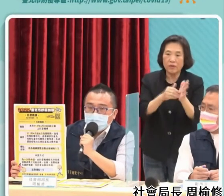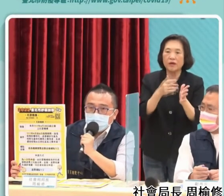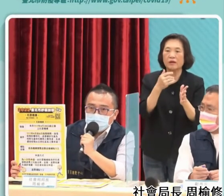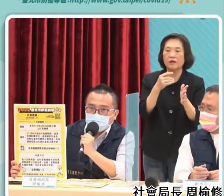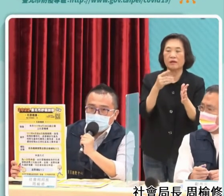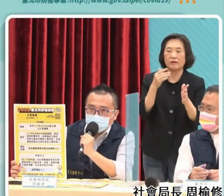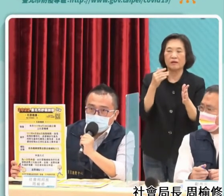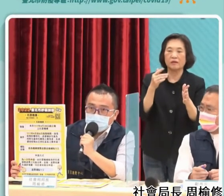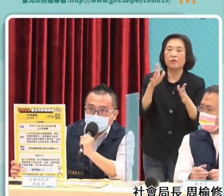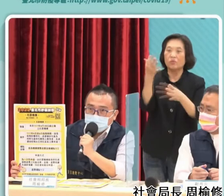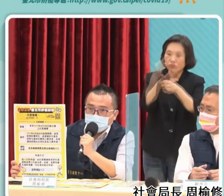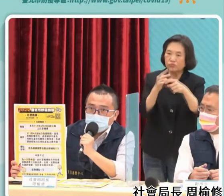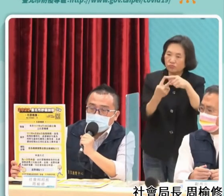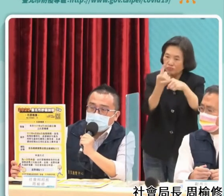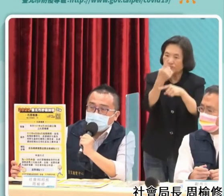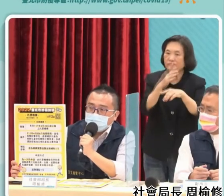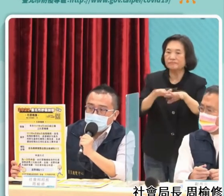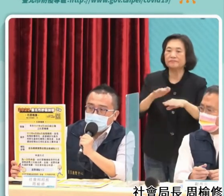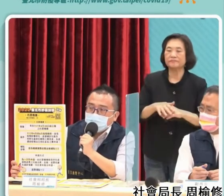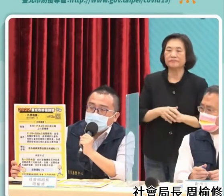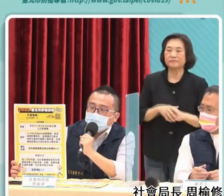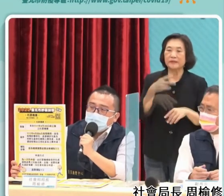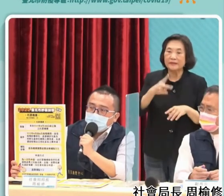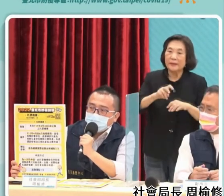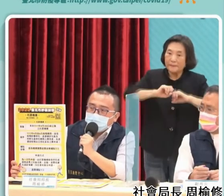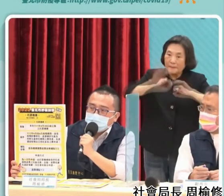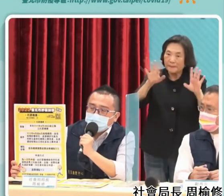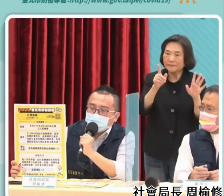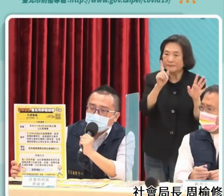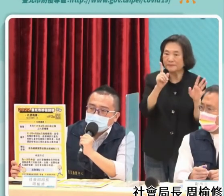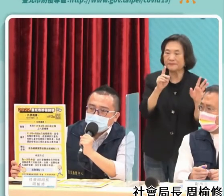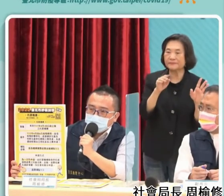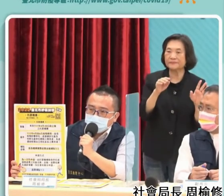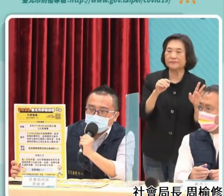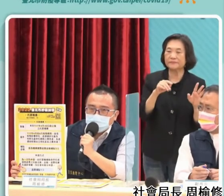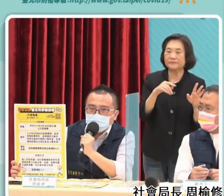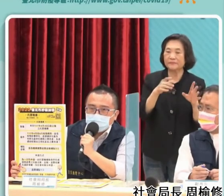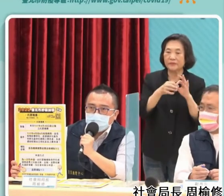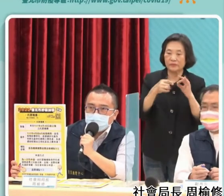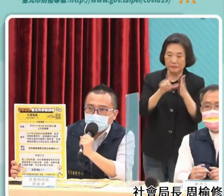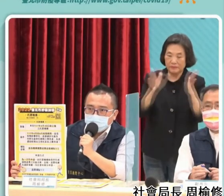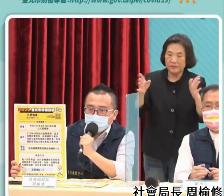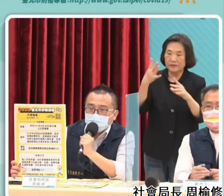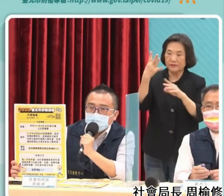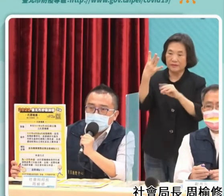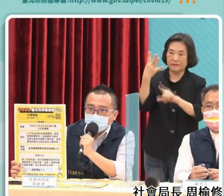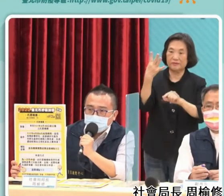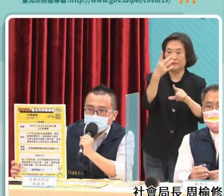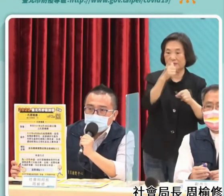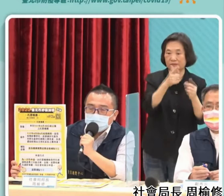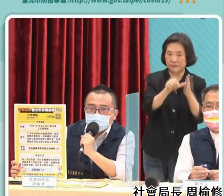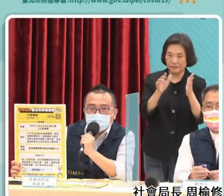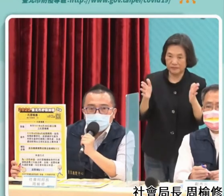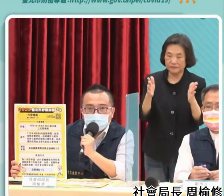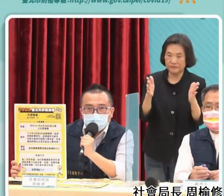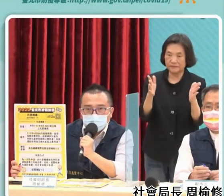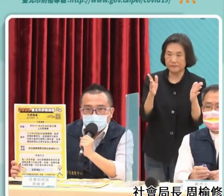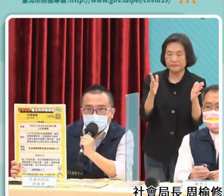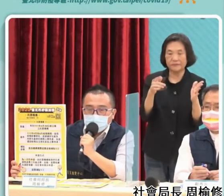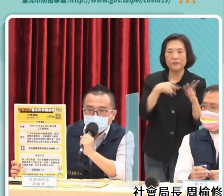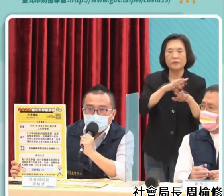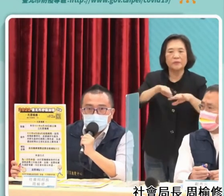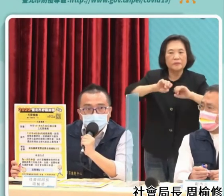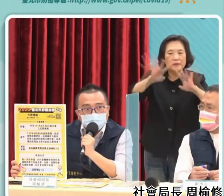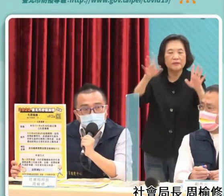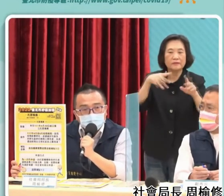费这个补贴二分之一。那也特别报告，因为我们是期间是四到六月，所以原则上呢，我们会鼓励伙